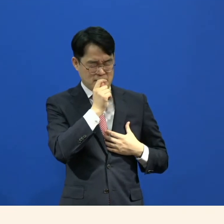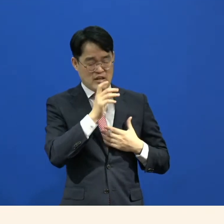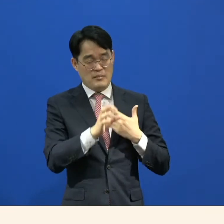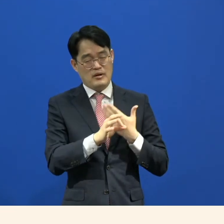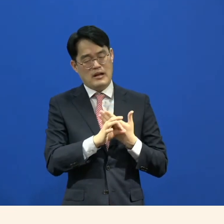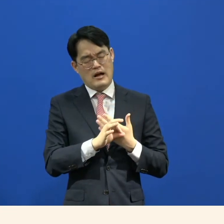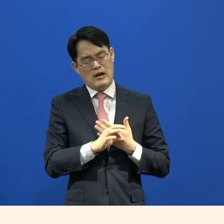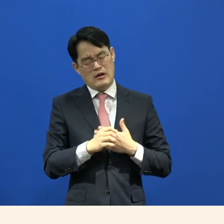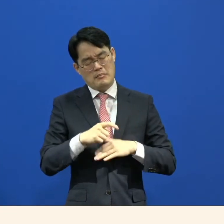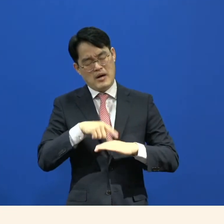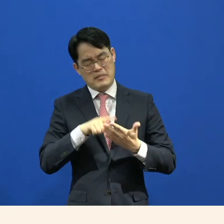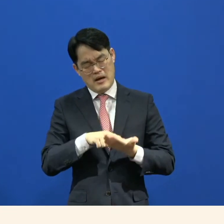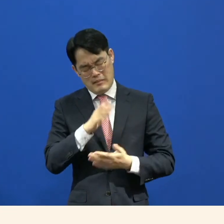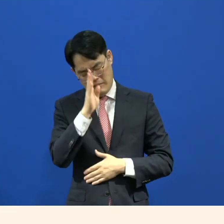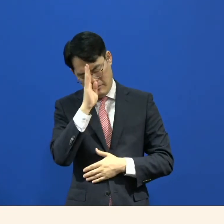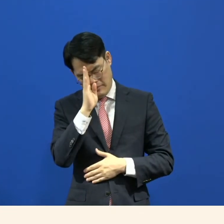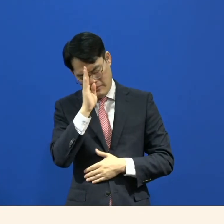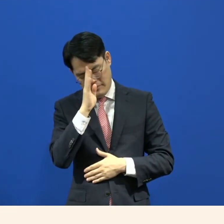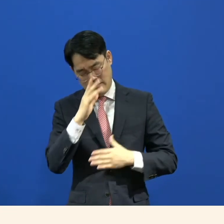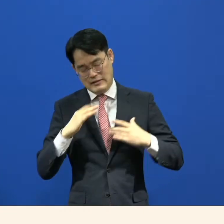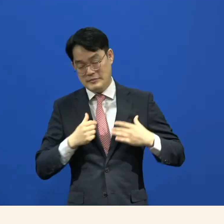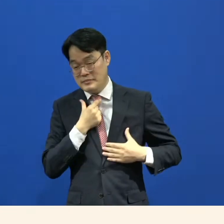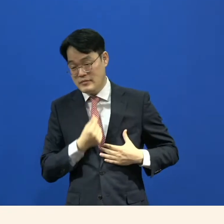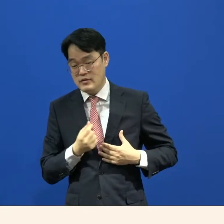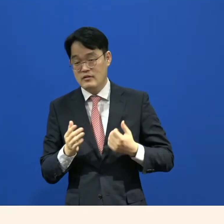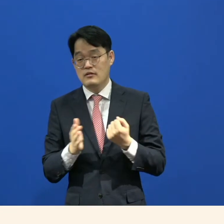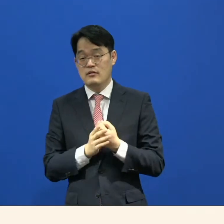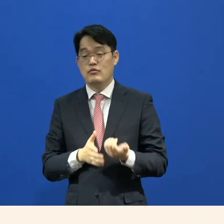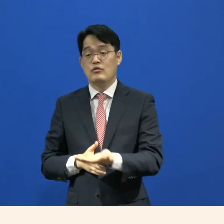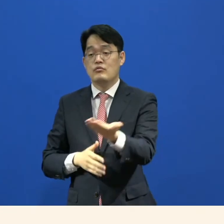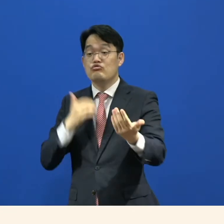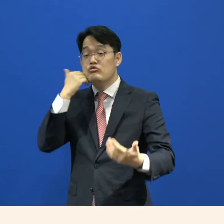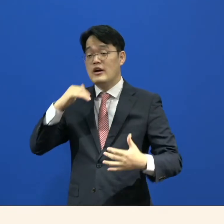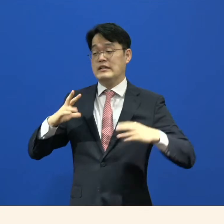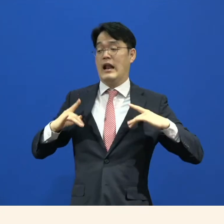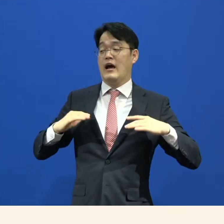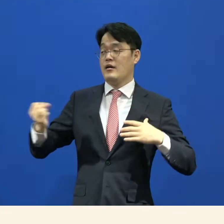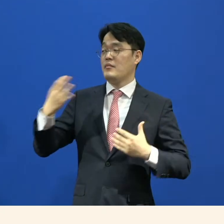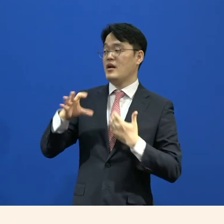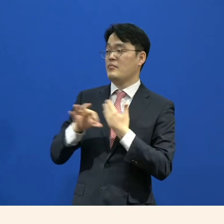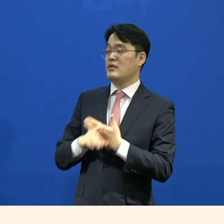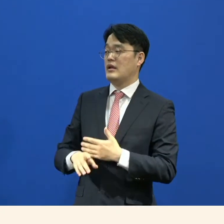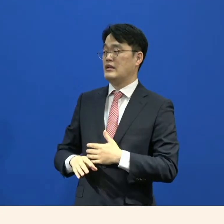그래서 여러분들 누군가 자랑하면 들어주셔야 돼요. 그게 병되거든요.